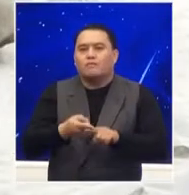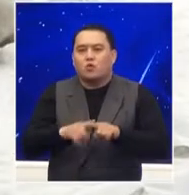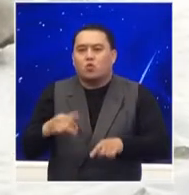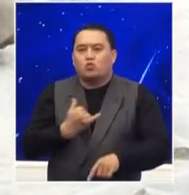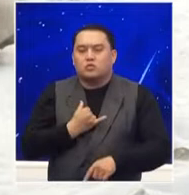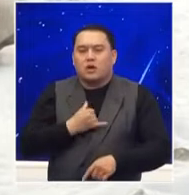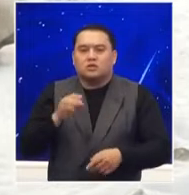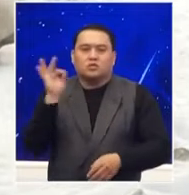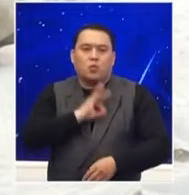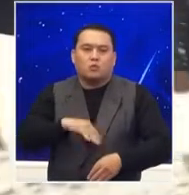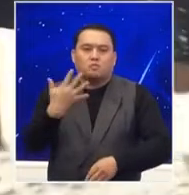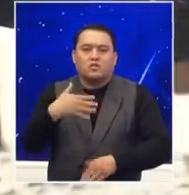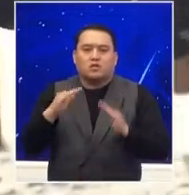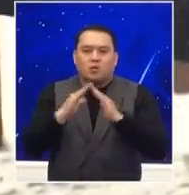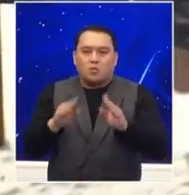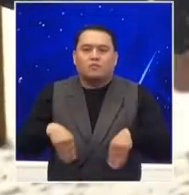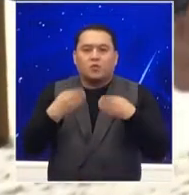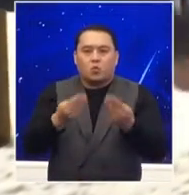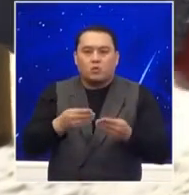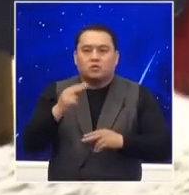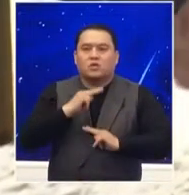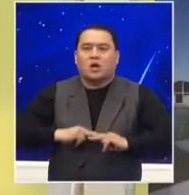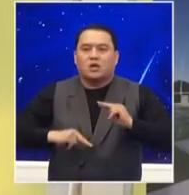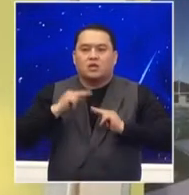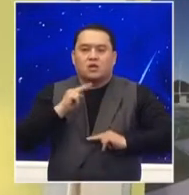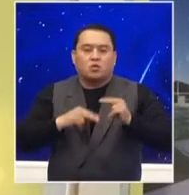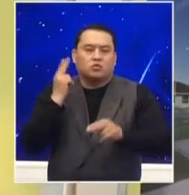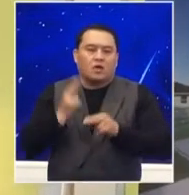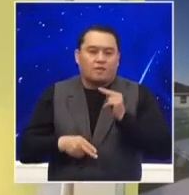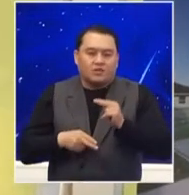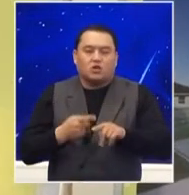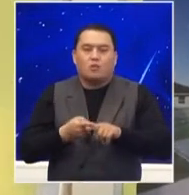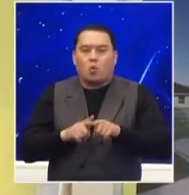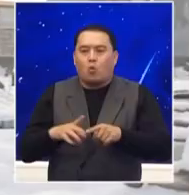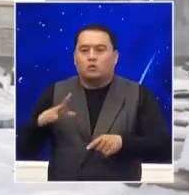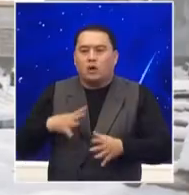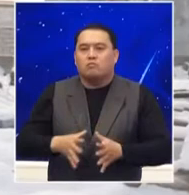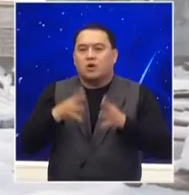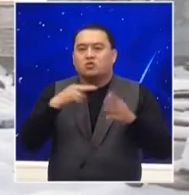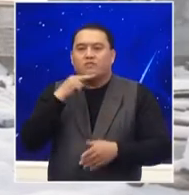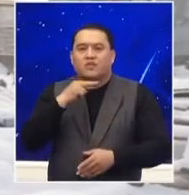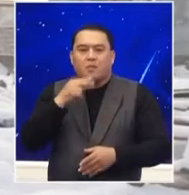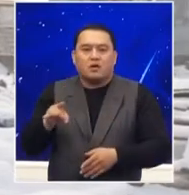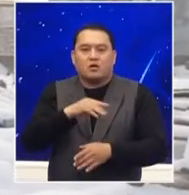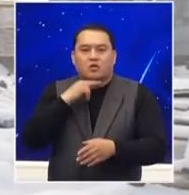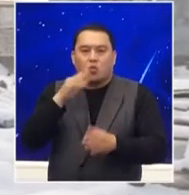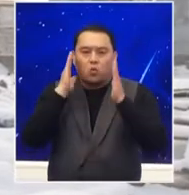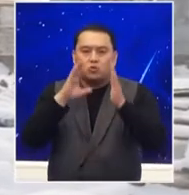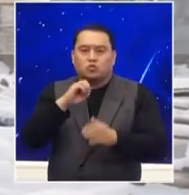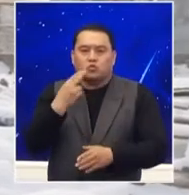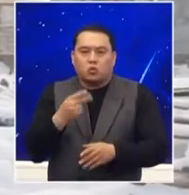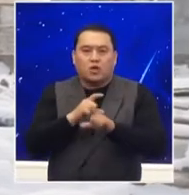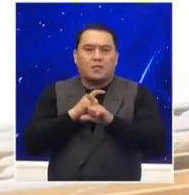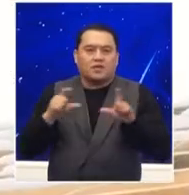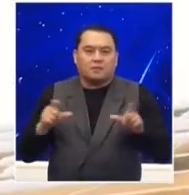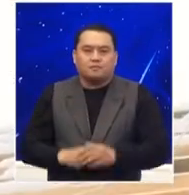в эксплуатацию еще 50 домов. Строительные работы уже на стадии завершения. Наряду с этим большое внимание в районе уделяется и социальным